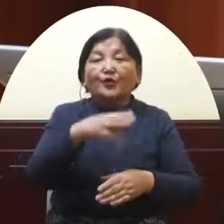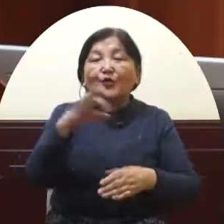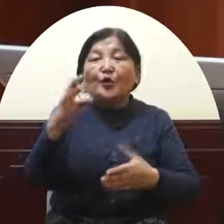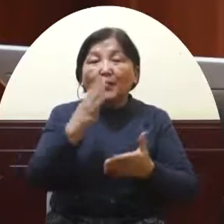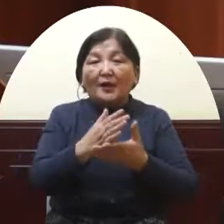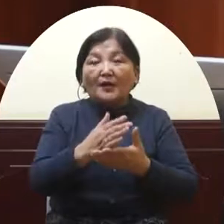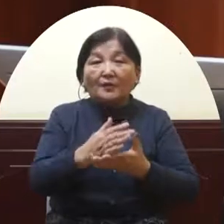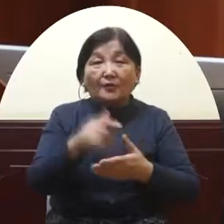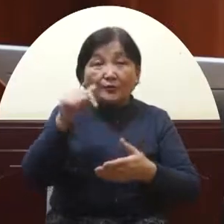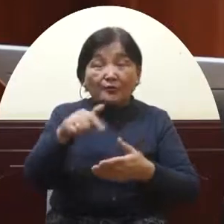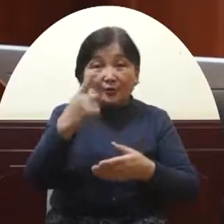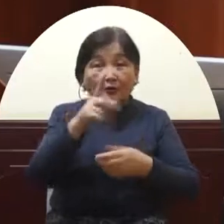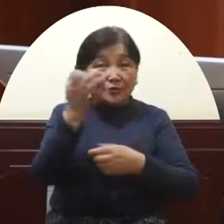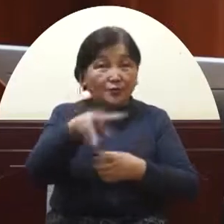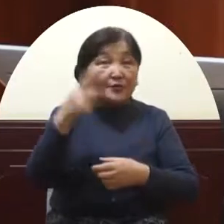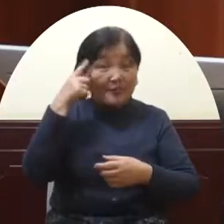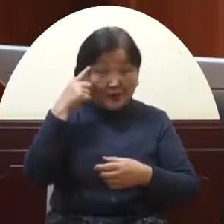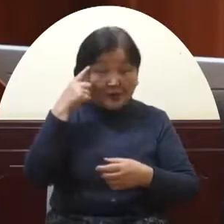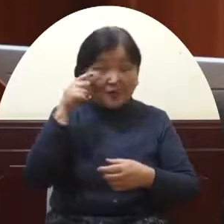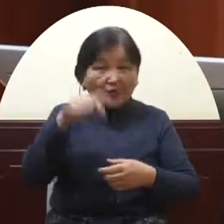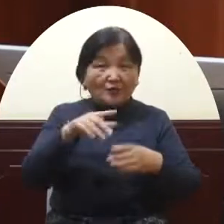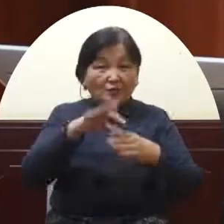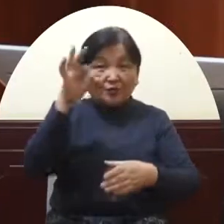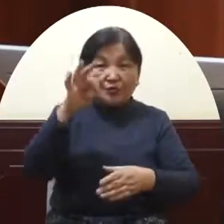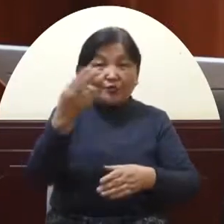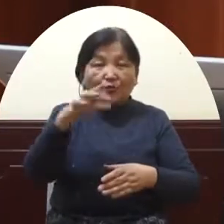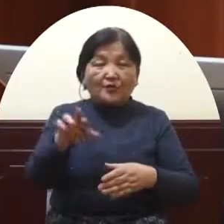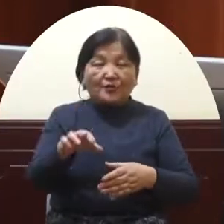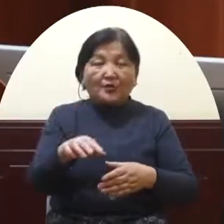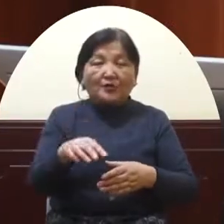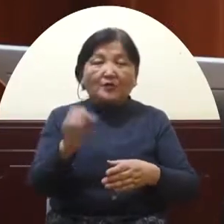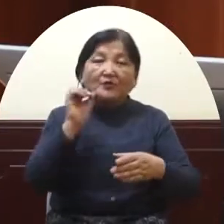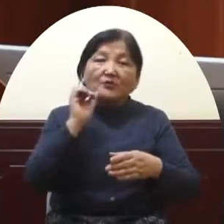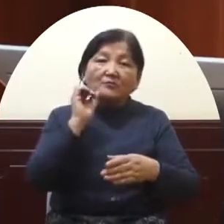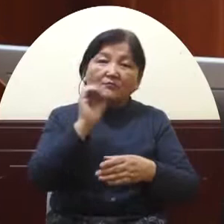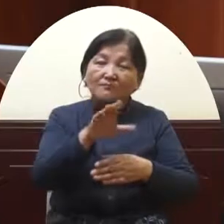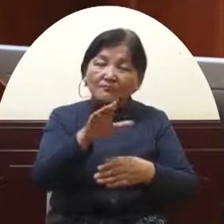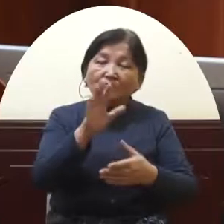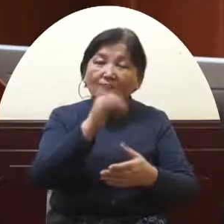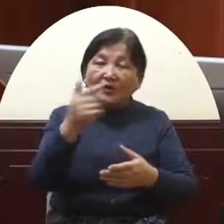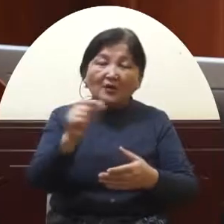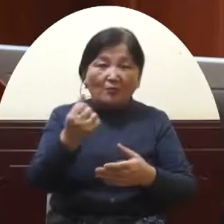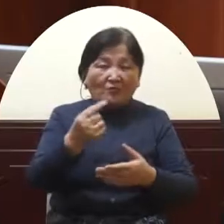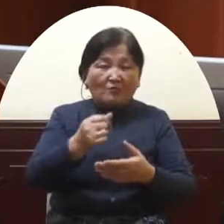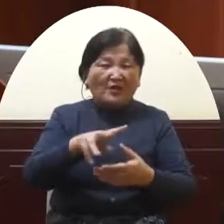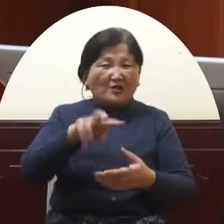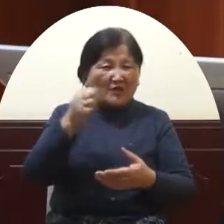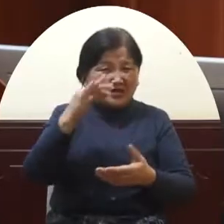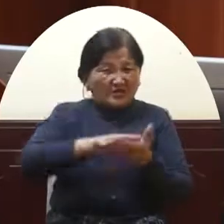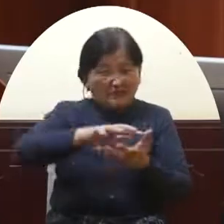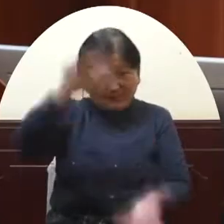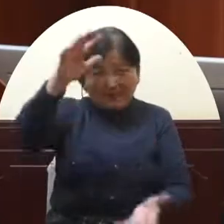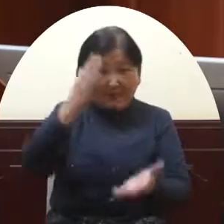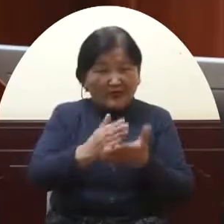Ерөөсөө өнөөдрийг хүртэл бид нэг зүйлийг мэднэ. Энэ сонгуулийн үеэр зарцуулж байгаа мөнгө маш их мөнгө.